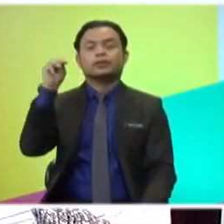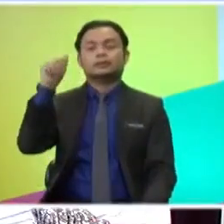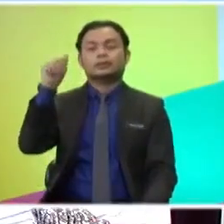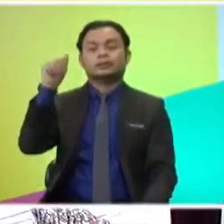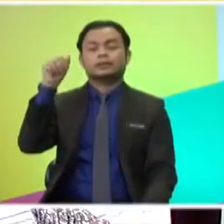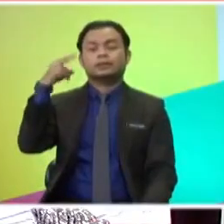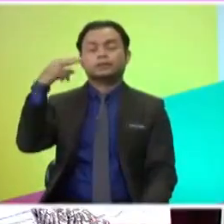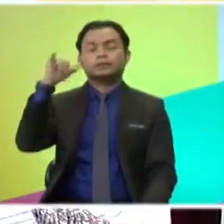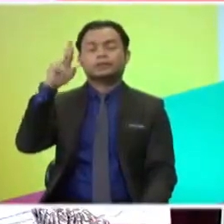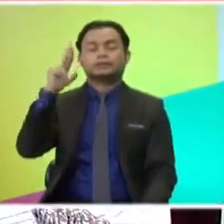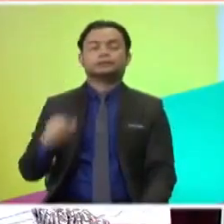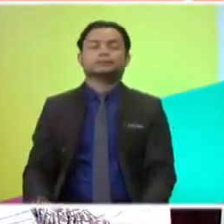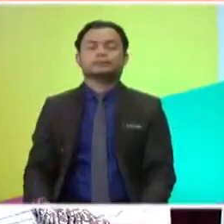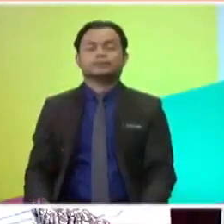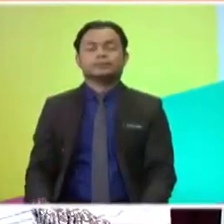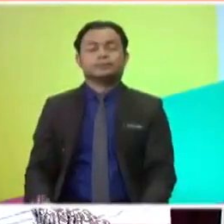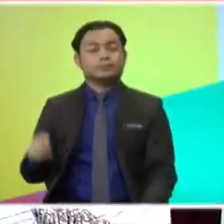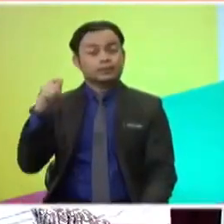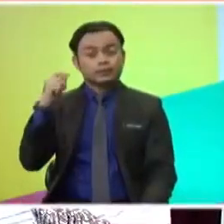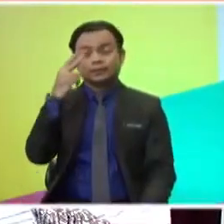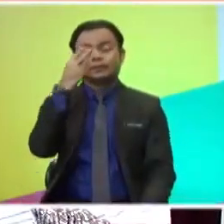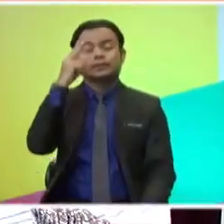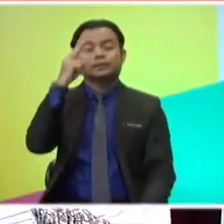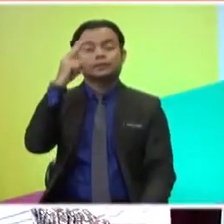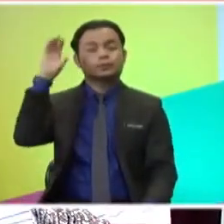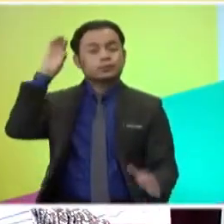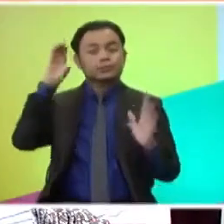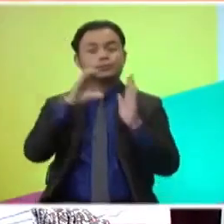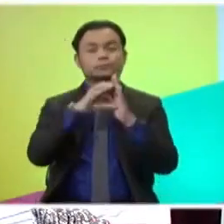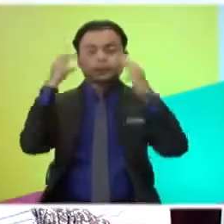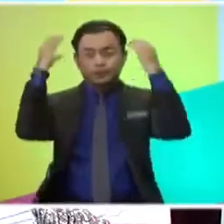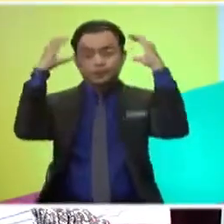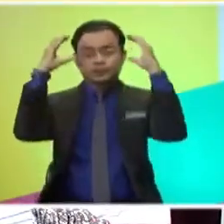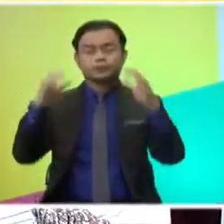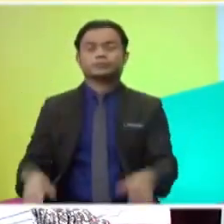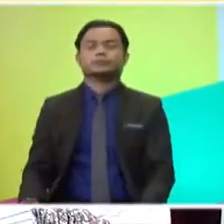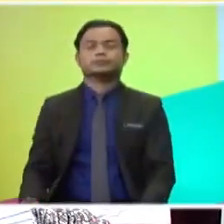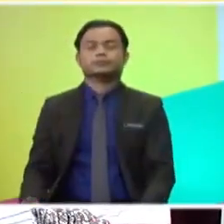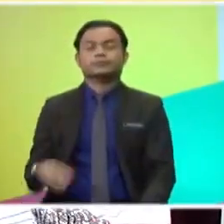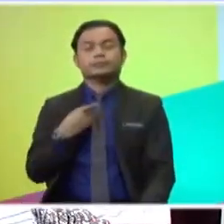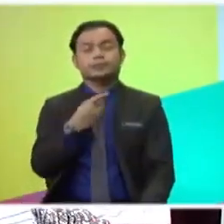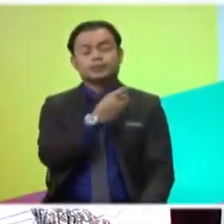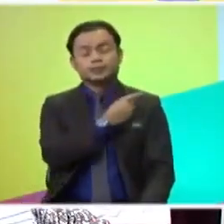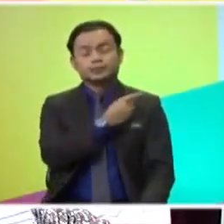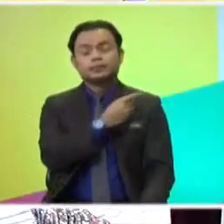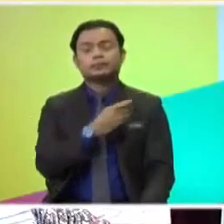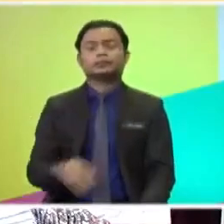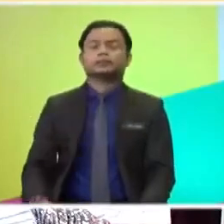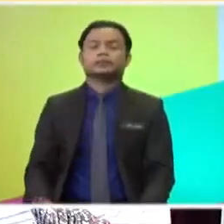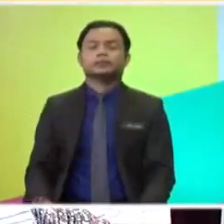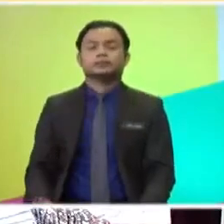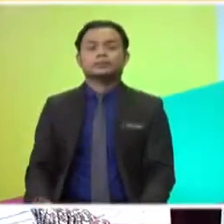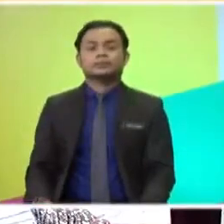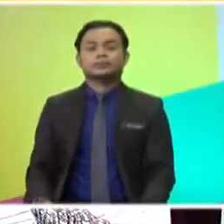telah melihat profil guru hari ini, kami di studio Didik TV KPM cukup berbesar hati dan merendah diri menerima